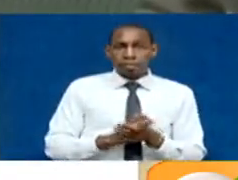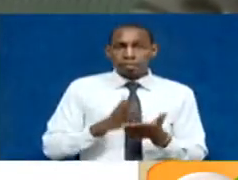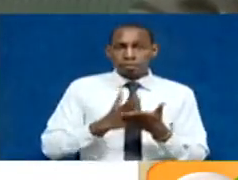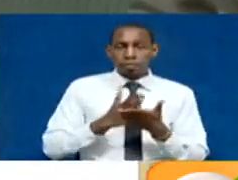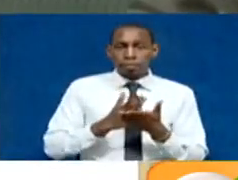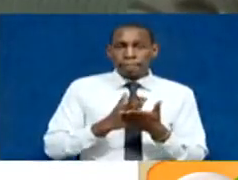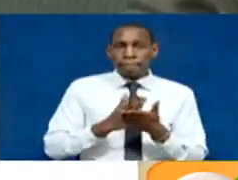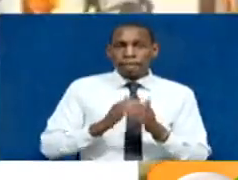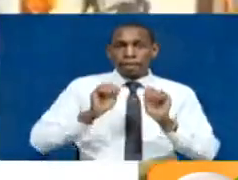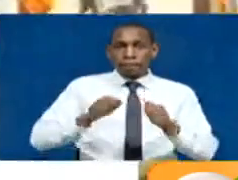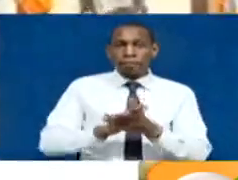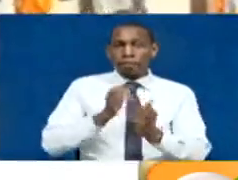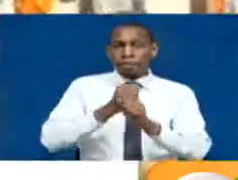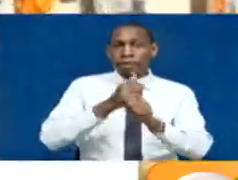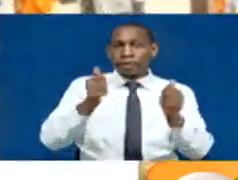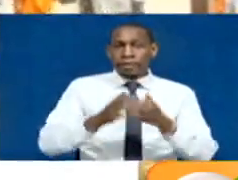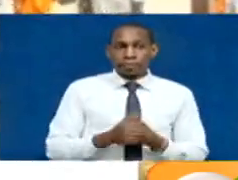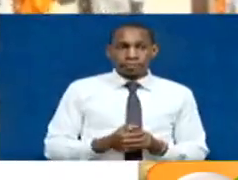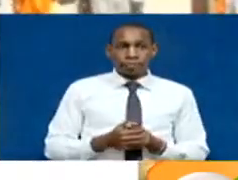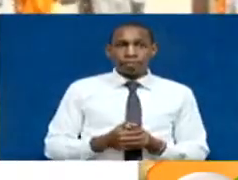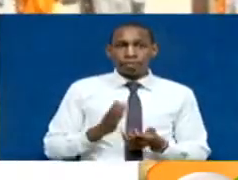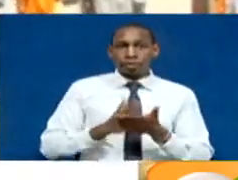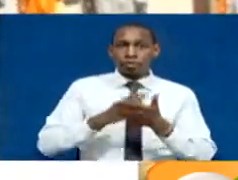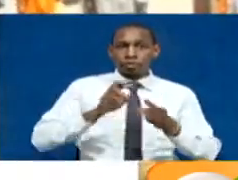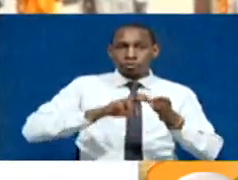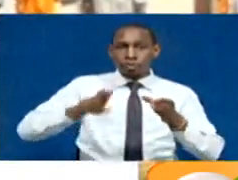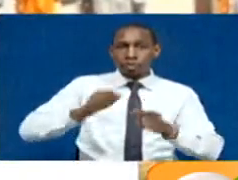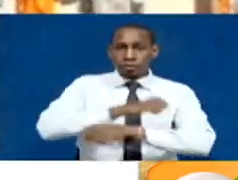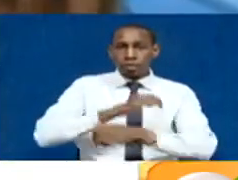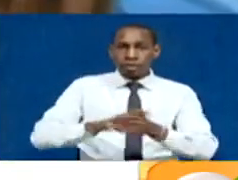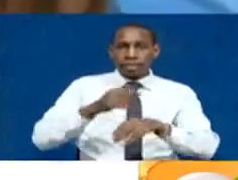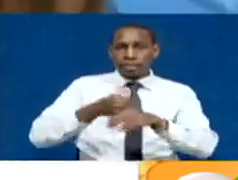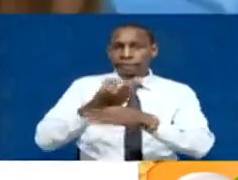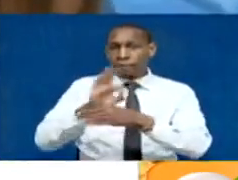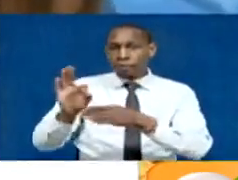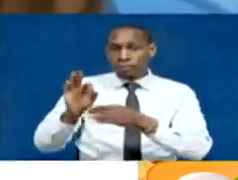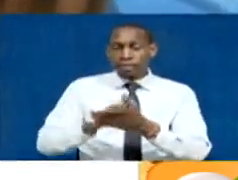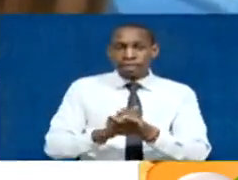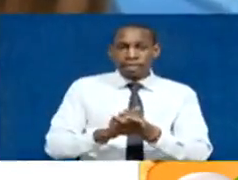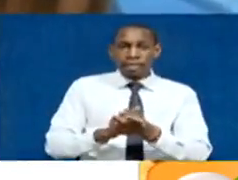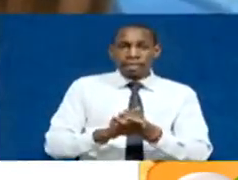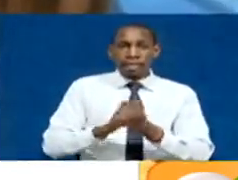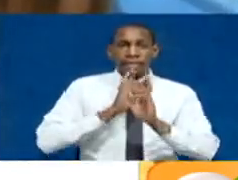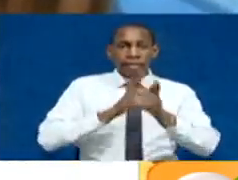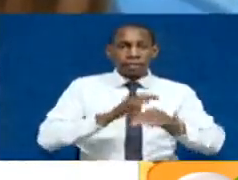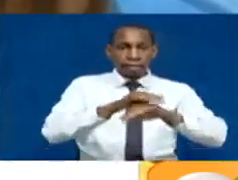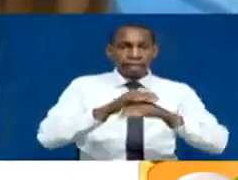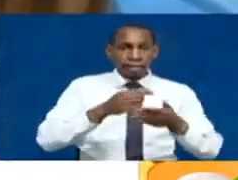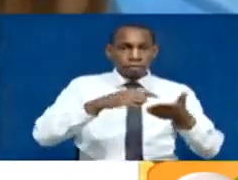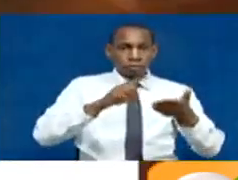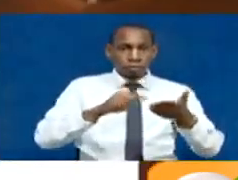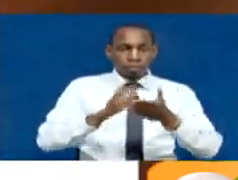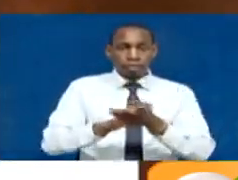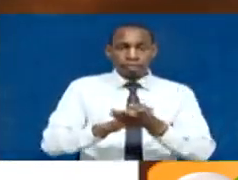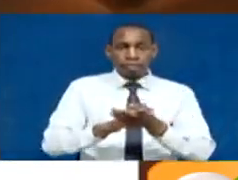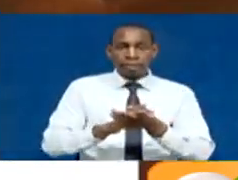pressure still naweza perform. Licha ya kuacha shule akiwa kidato cha tatu, matokeo aliyojizolea katika mtihani huu yamempa